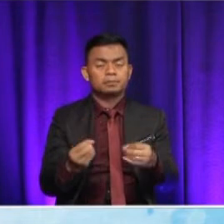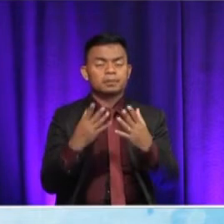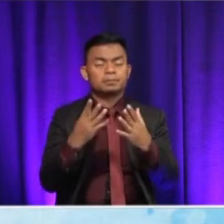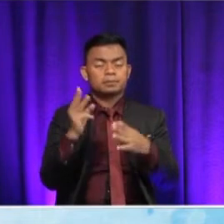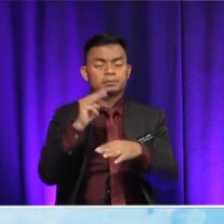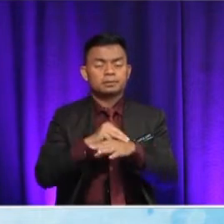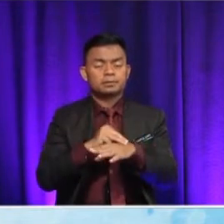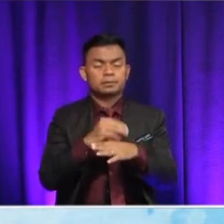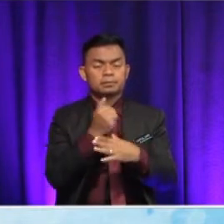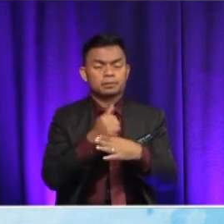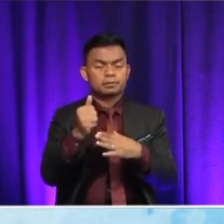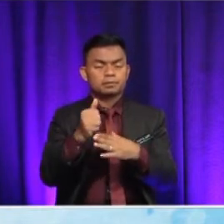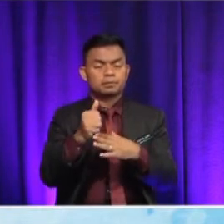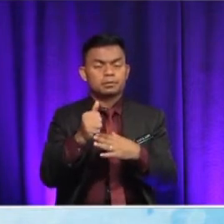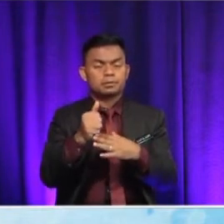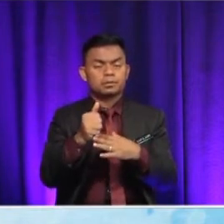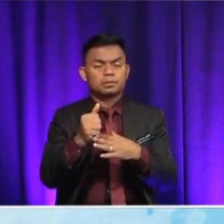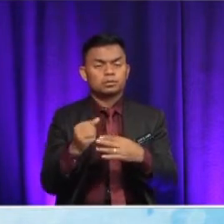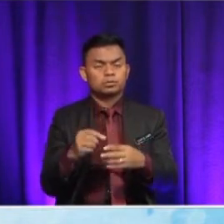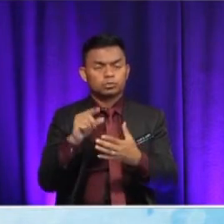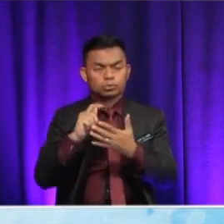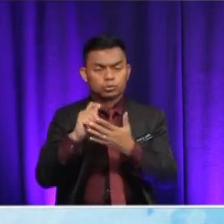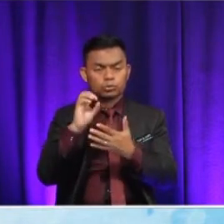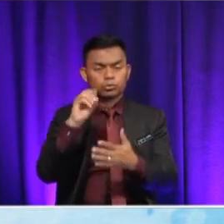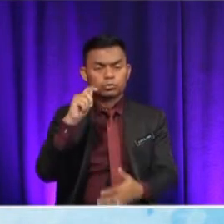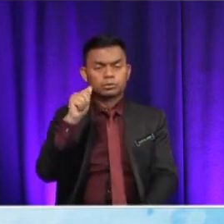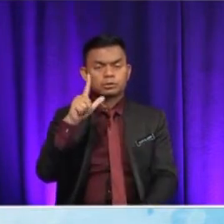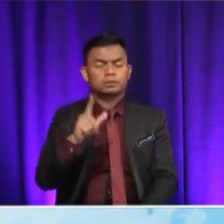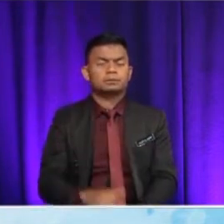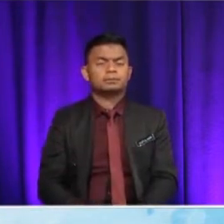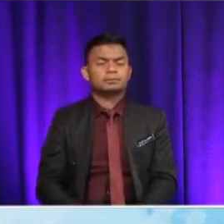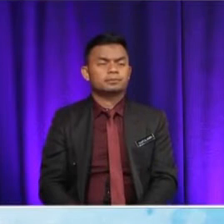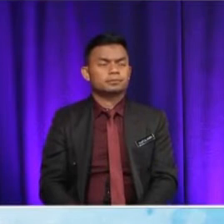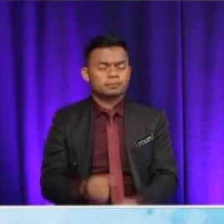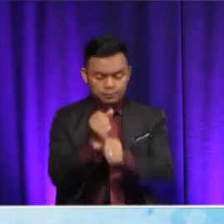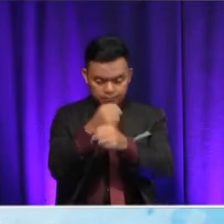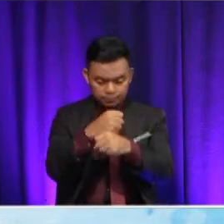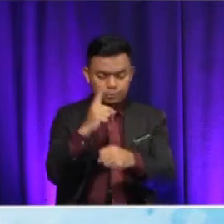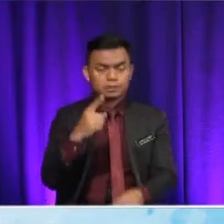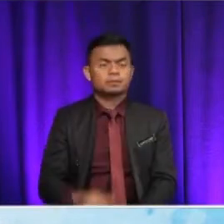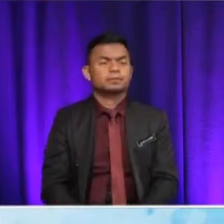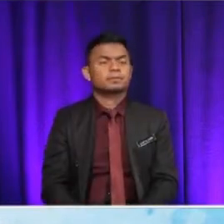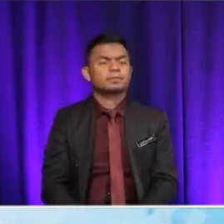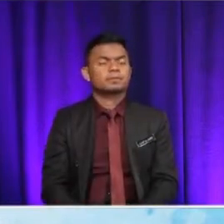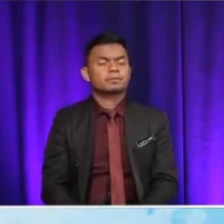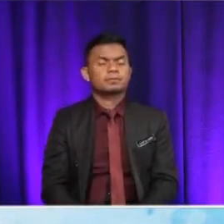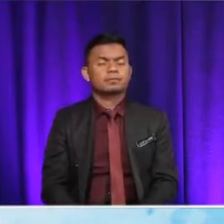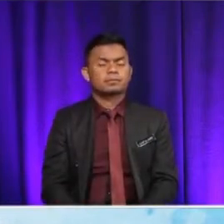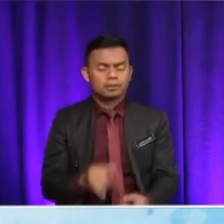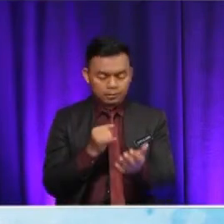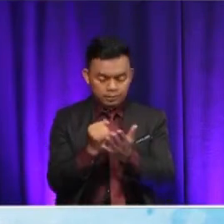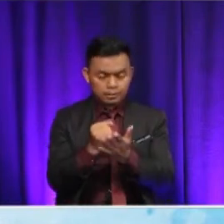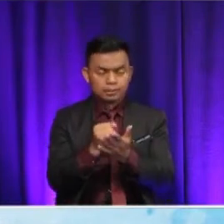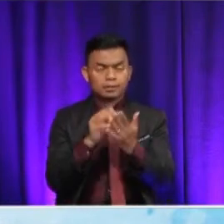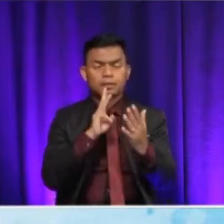gunakan. Dia tunjuk gambar simbol aja. Ya. Dia baca. Okey, jenama singki tak ada, jenis bekalan air pun kita boleh nampak.